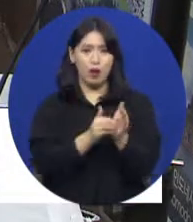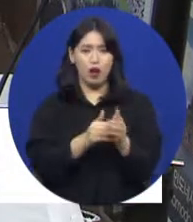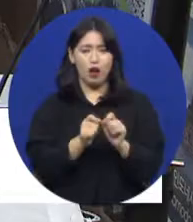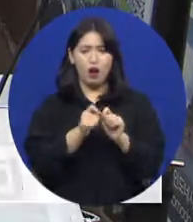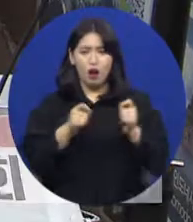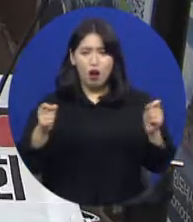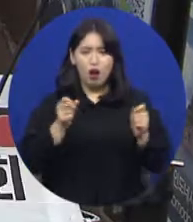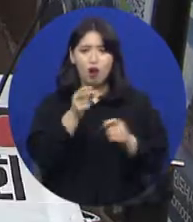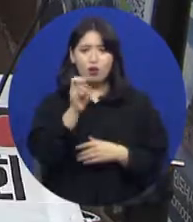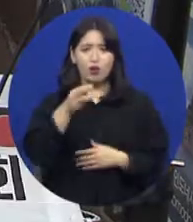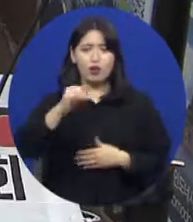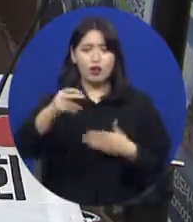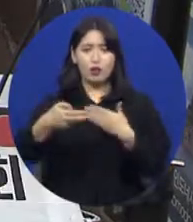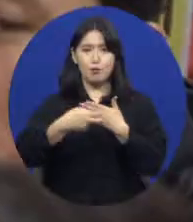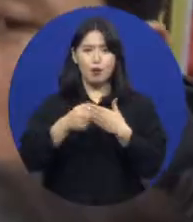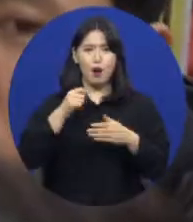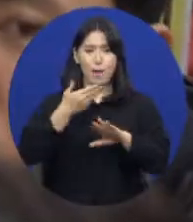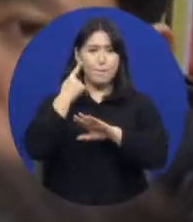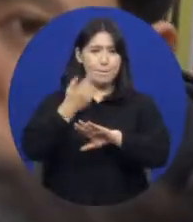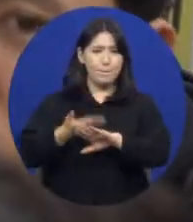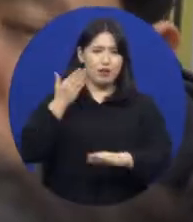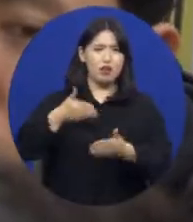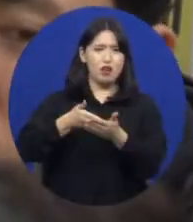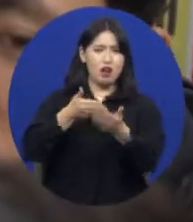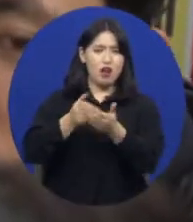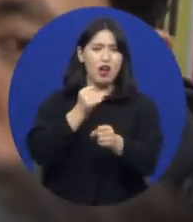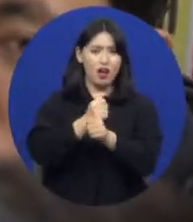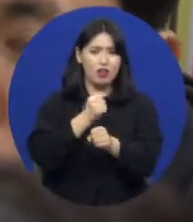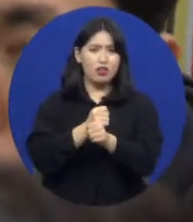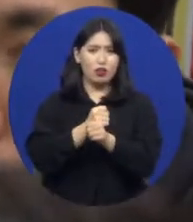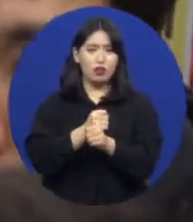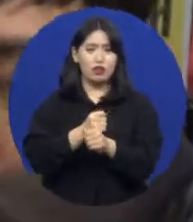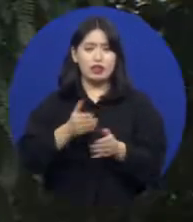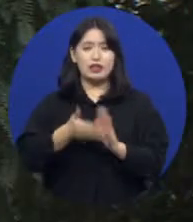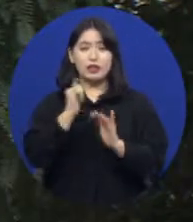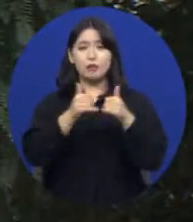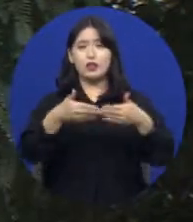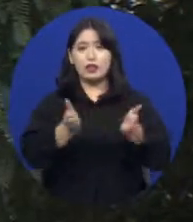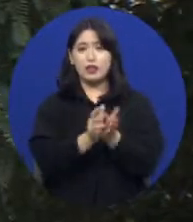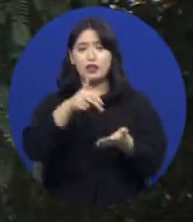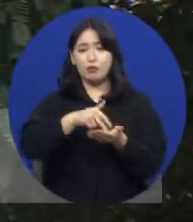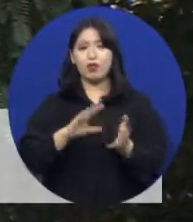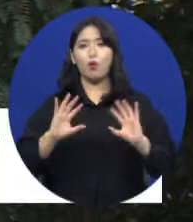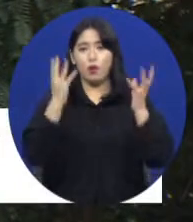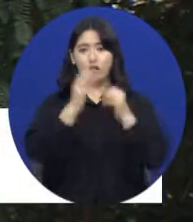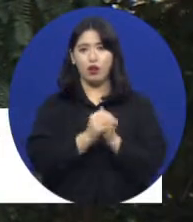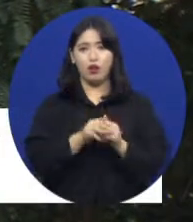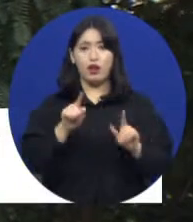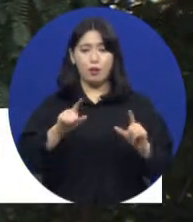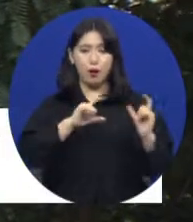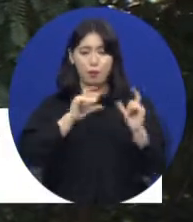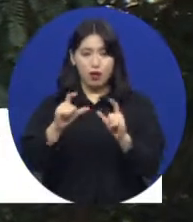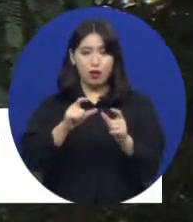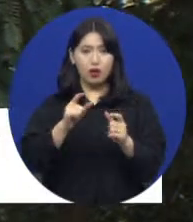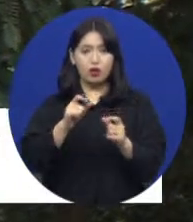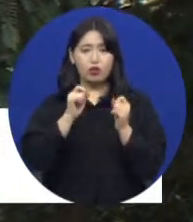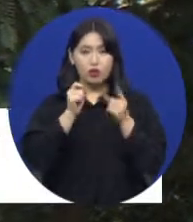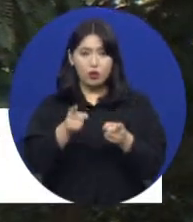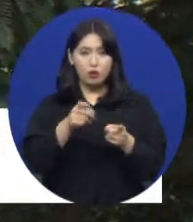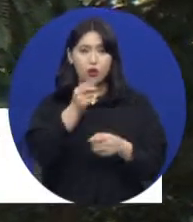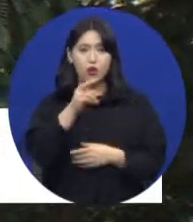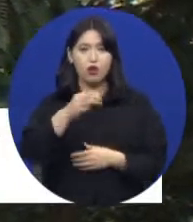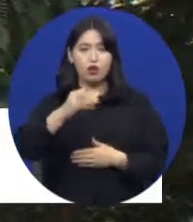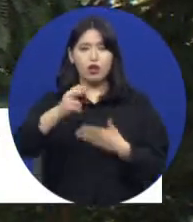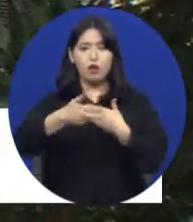장기간 영리병원 반대투쟁을 이어온 시민단체들은 환영의 뜻을 밝혔습니다. 이번 판결을 계기로 영리병원